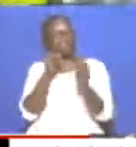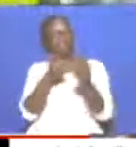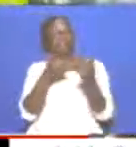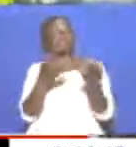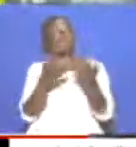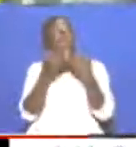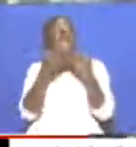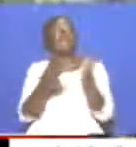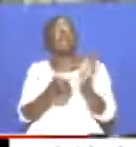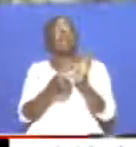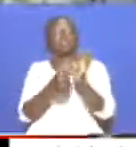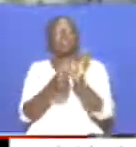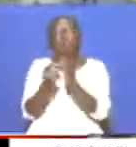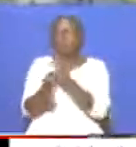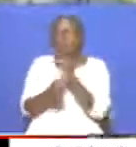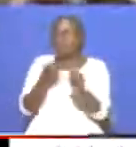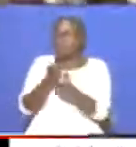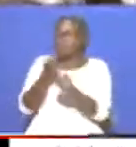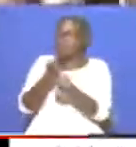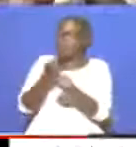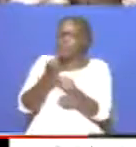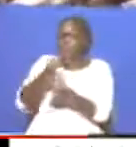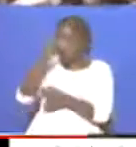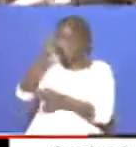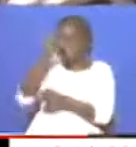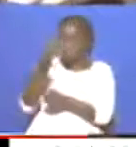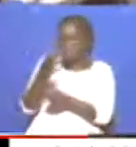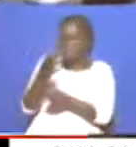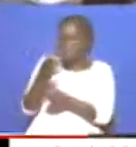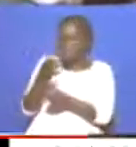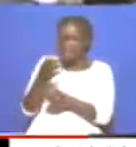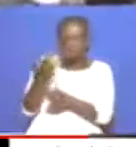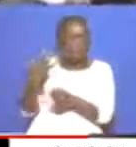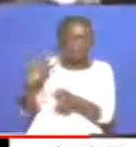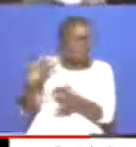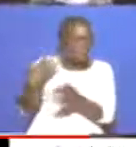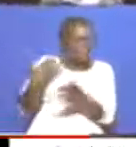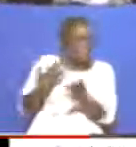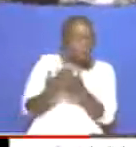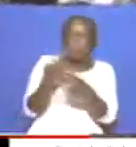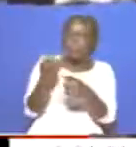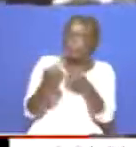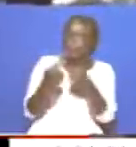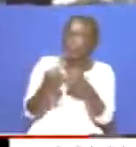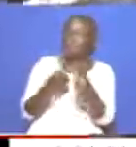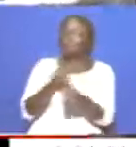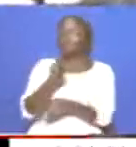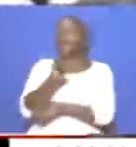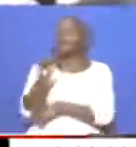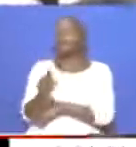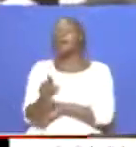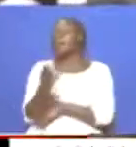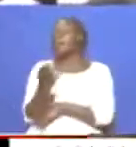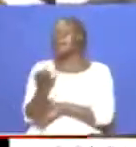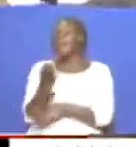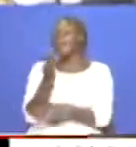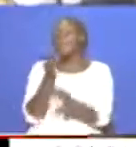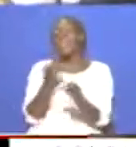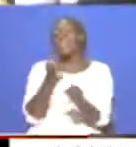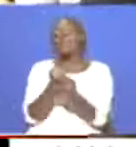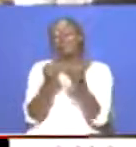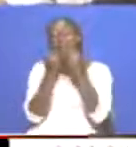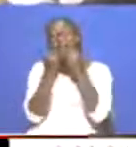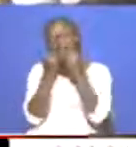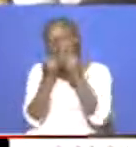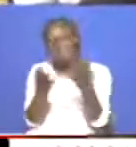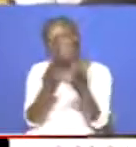to show for the years he served in government. Miaka ndio hiyo. Mimi nataka niulize. Kama hajafanya kazi miaka hii